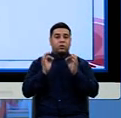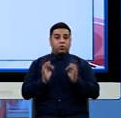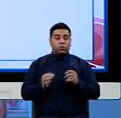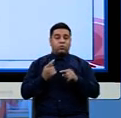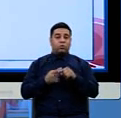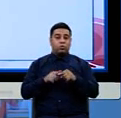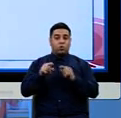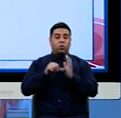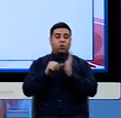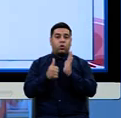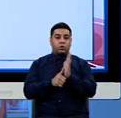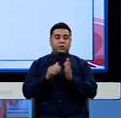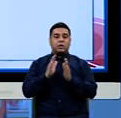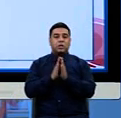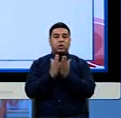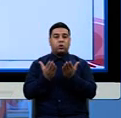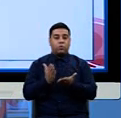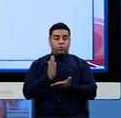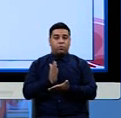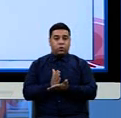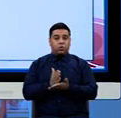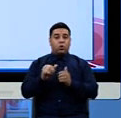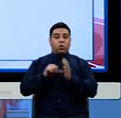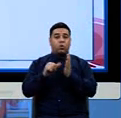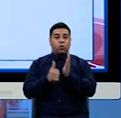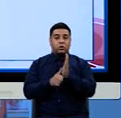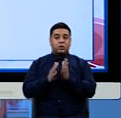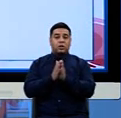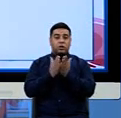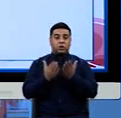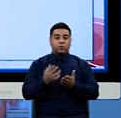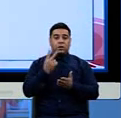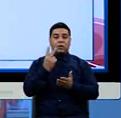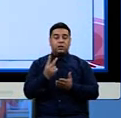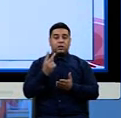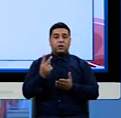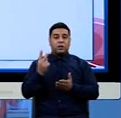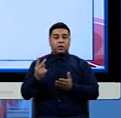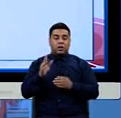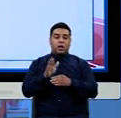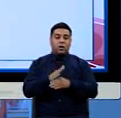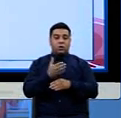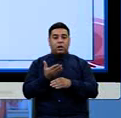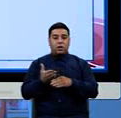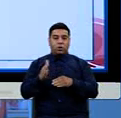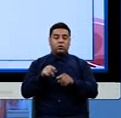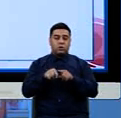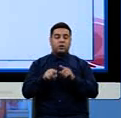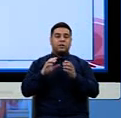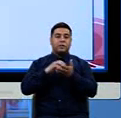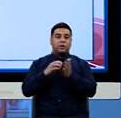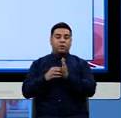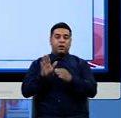Juda to'g'ri, bu yerda 16 ta kitob bor. 16 ta kitobni ikkitadan qilib, alohida